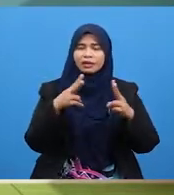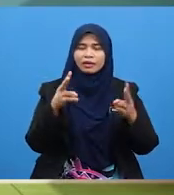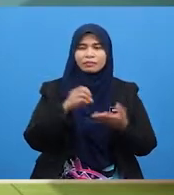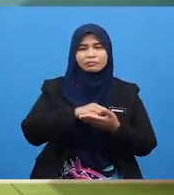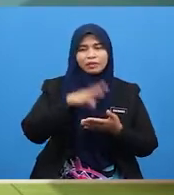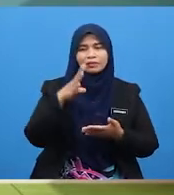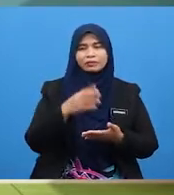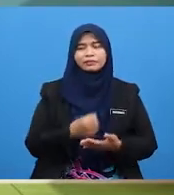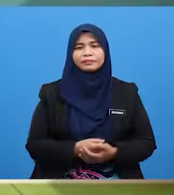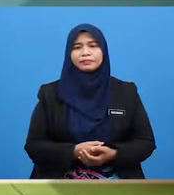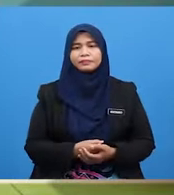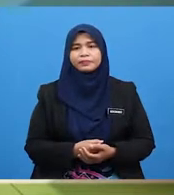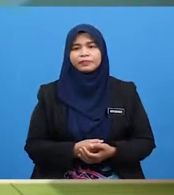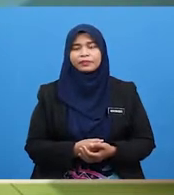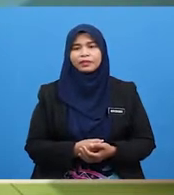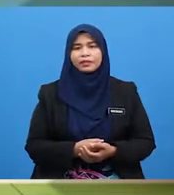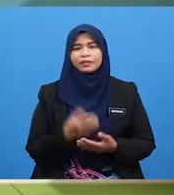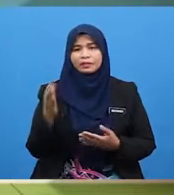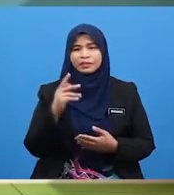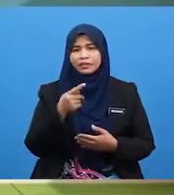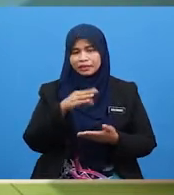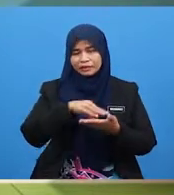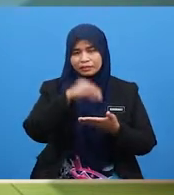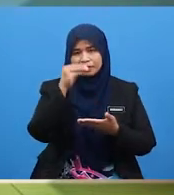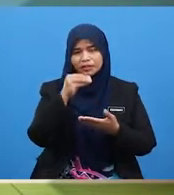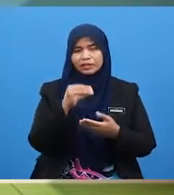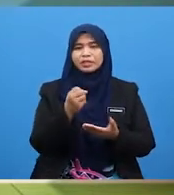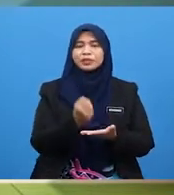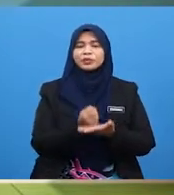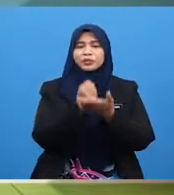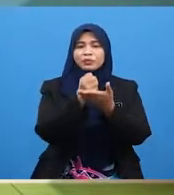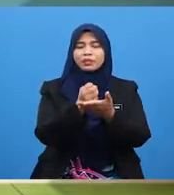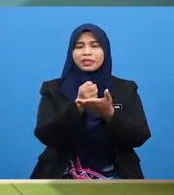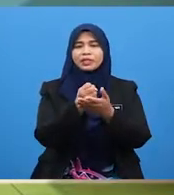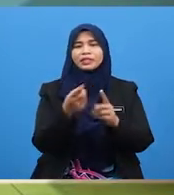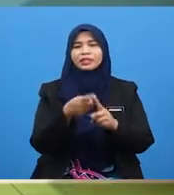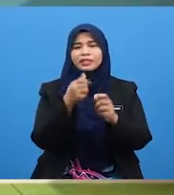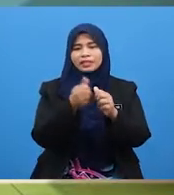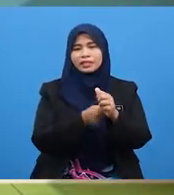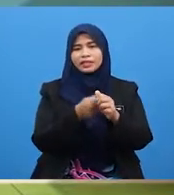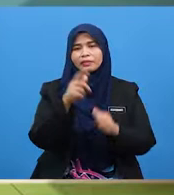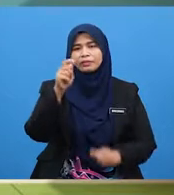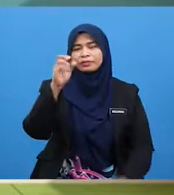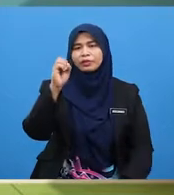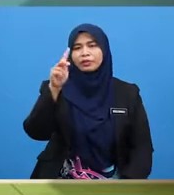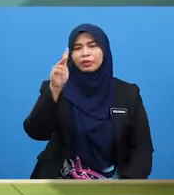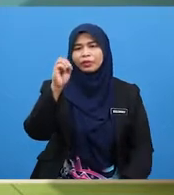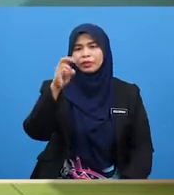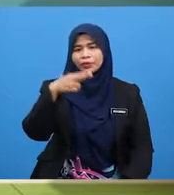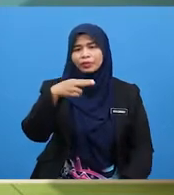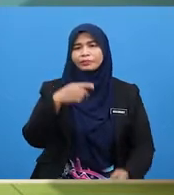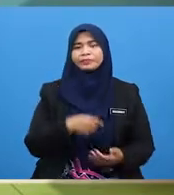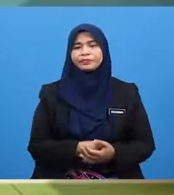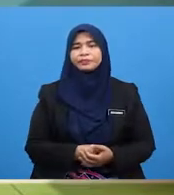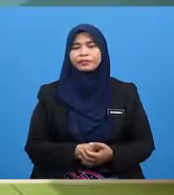perbendaharaan undang-undang Islam. Mari kita pelajari sumbangan daripada setiap tokoh ini. Sumbangan